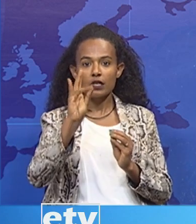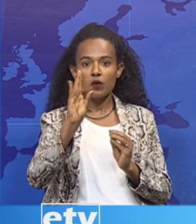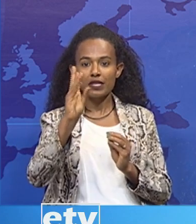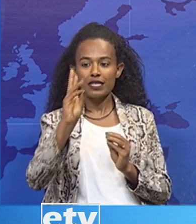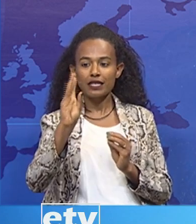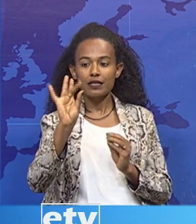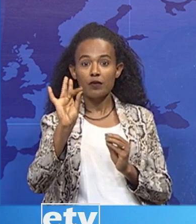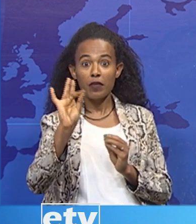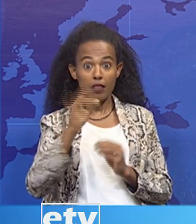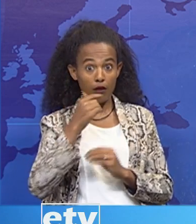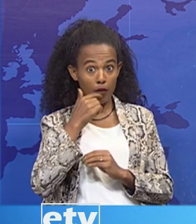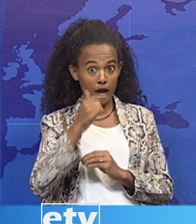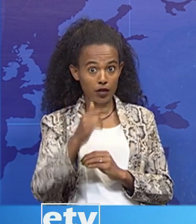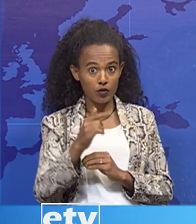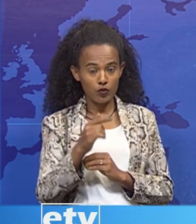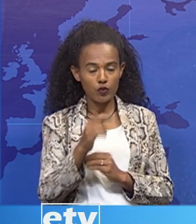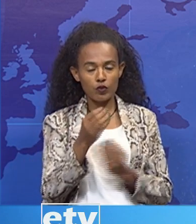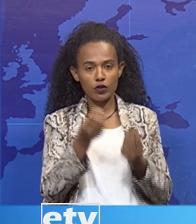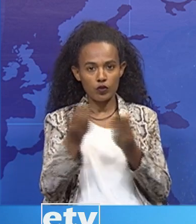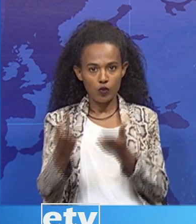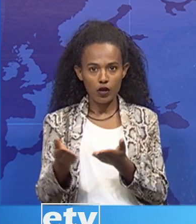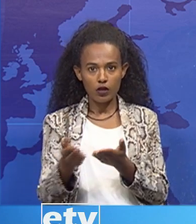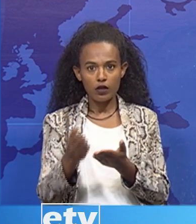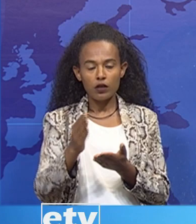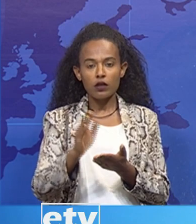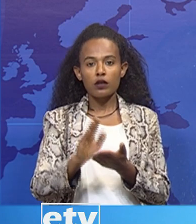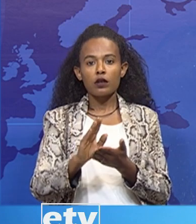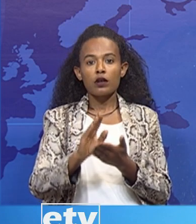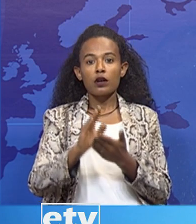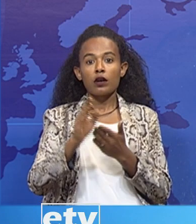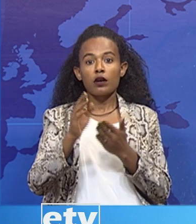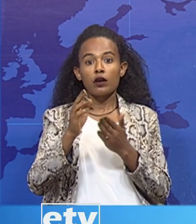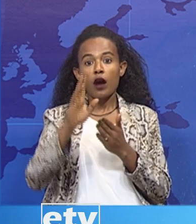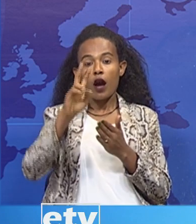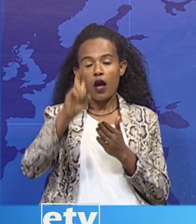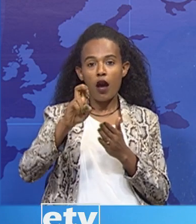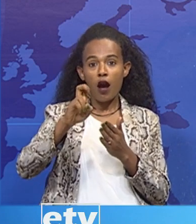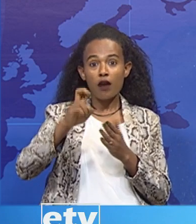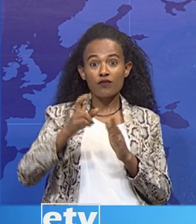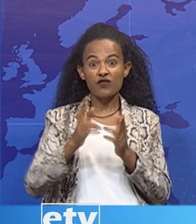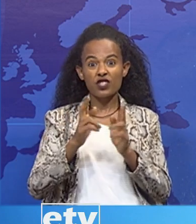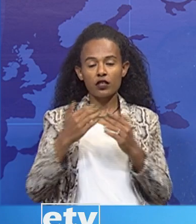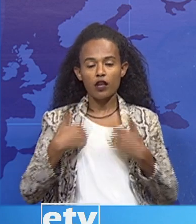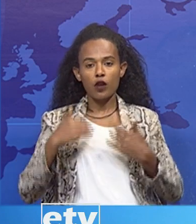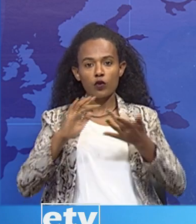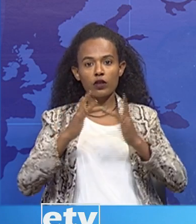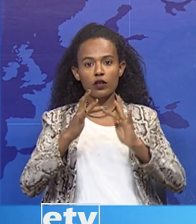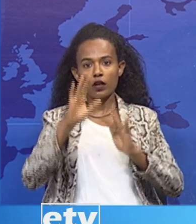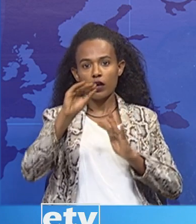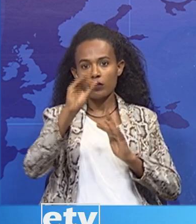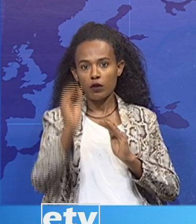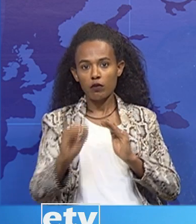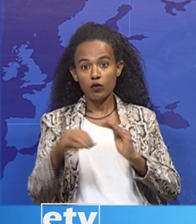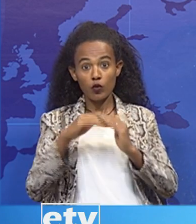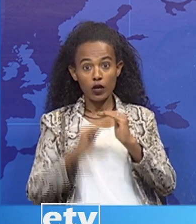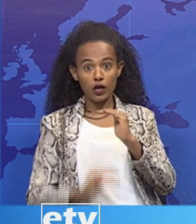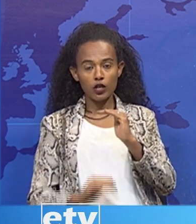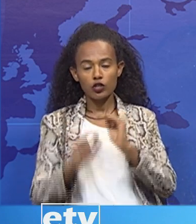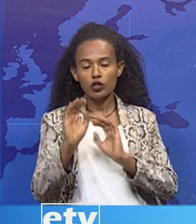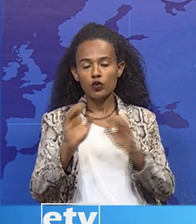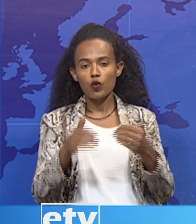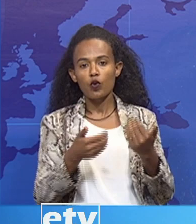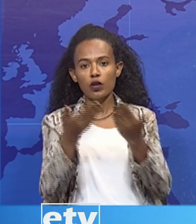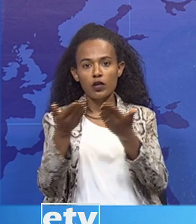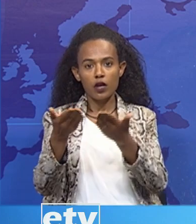6768 የሚባለው ማለት ነው። 20 ሜጋቢት ፍጥነት ያለው የብሮድባንድ ኢንተርኔት 50 በመቶ ቅናሽ ተደርጎበት